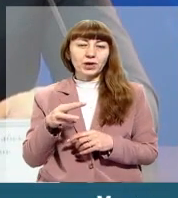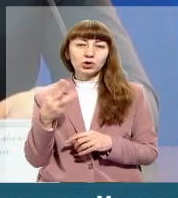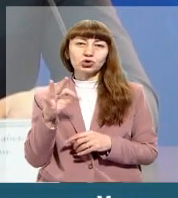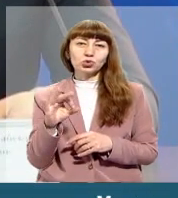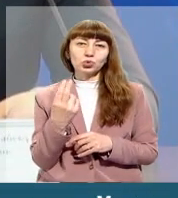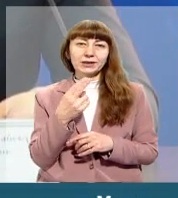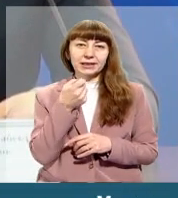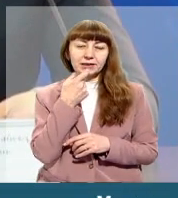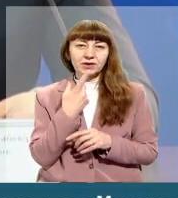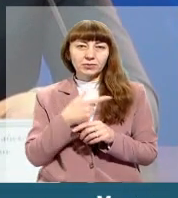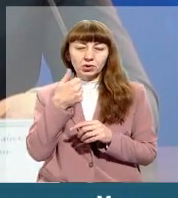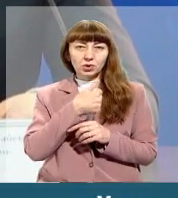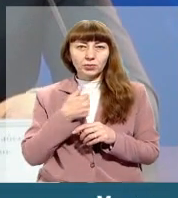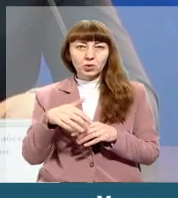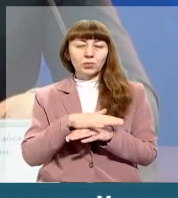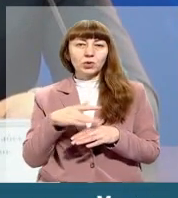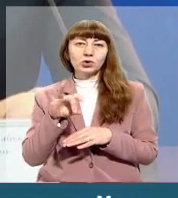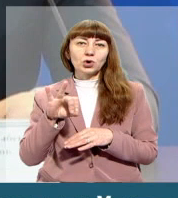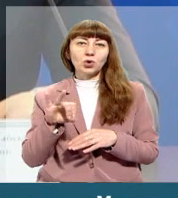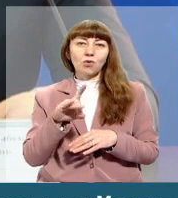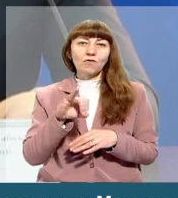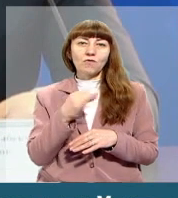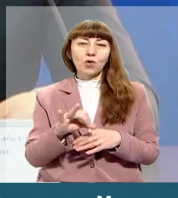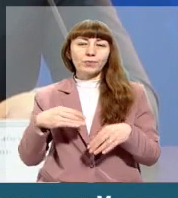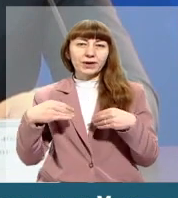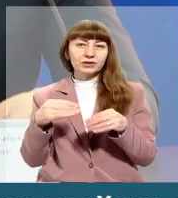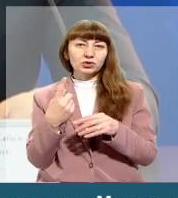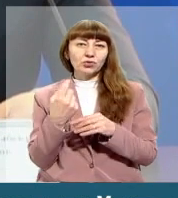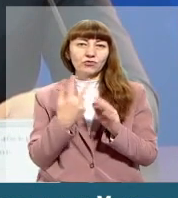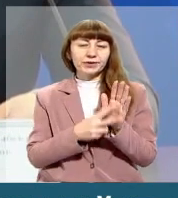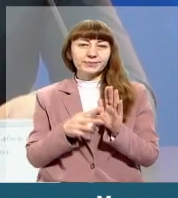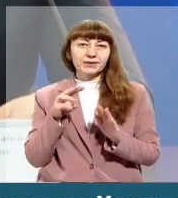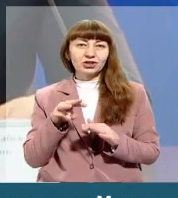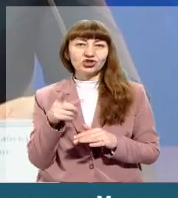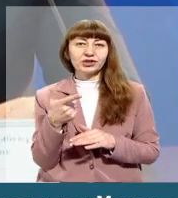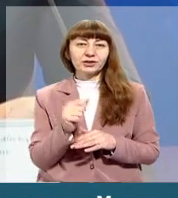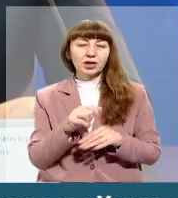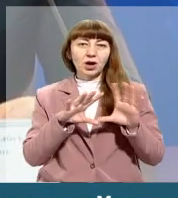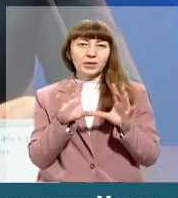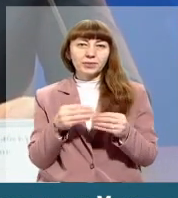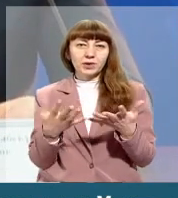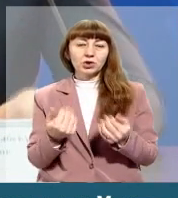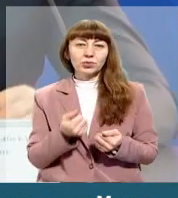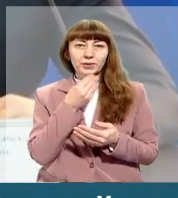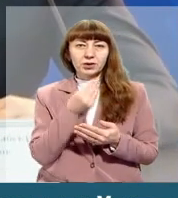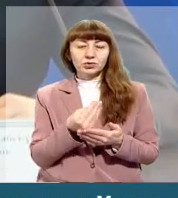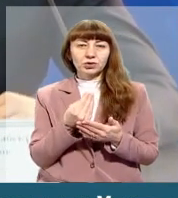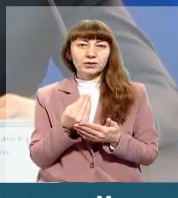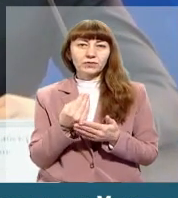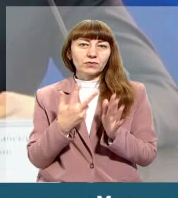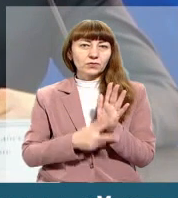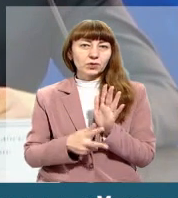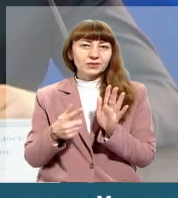штук яиц. В этом году площадь яровой пашни составила более 180 тысяч гектар. Объем полученной продукции составляет